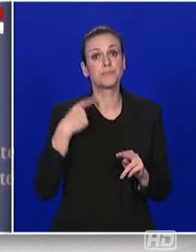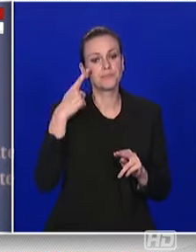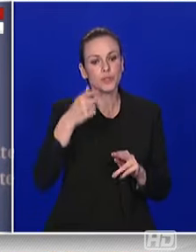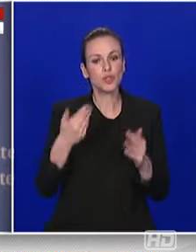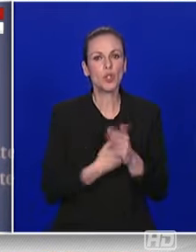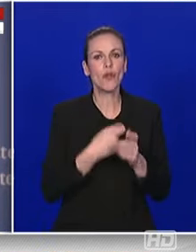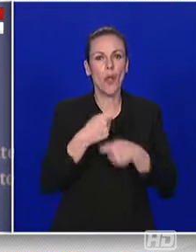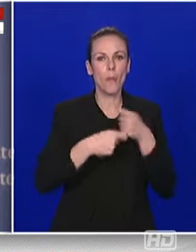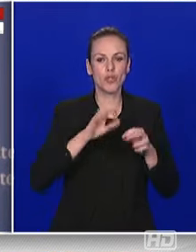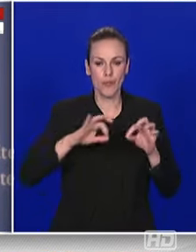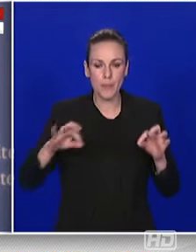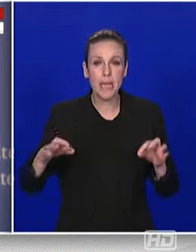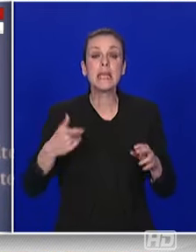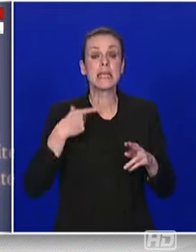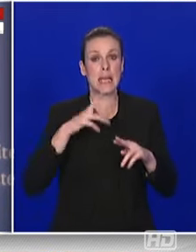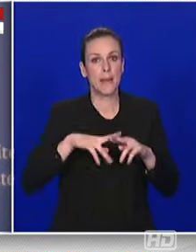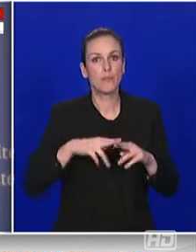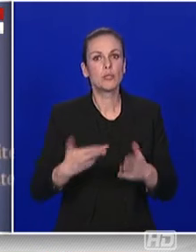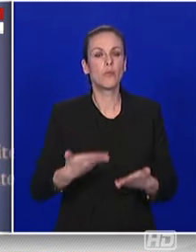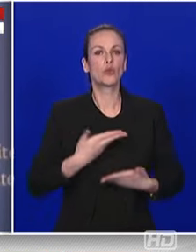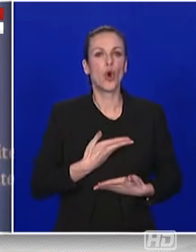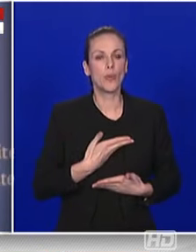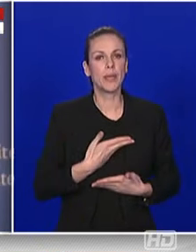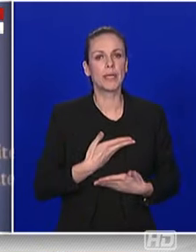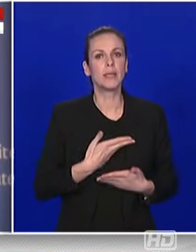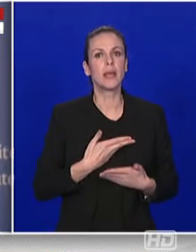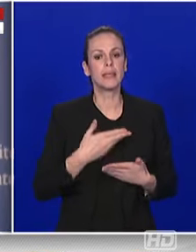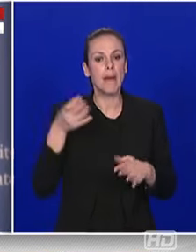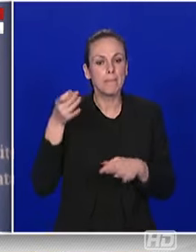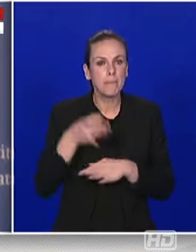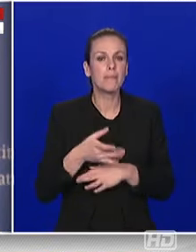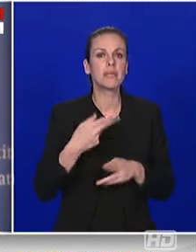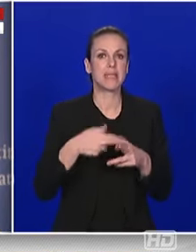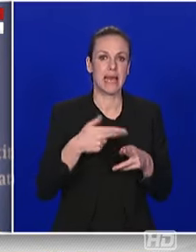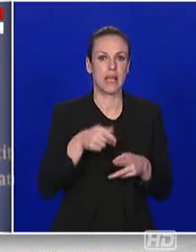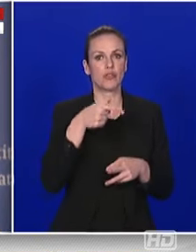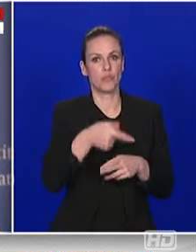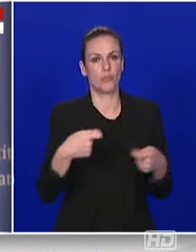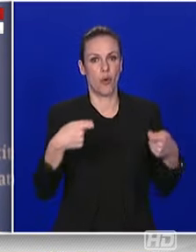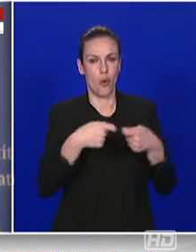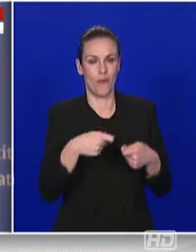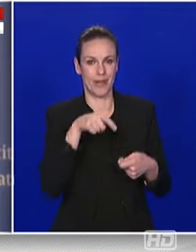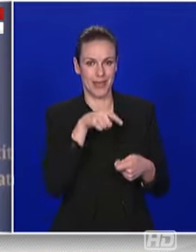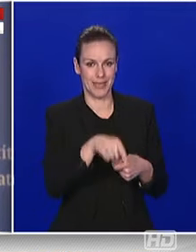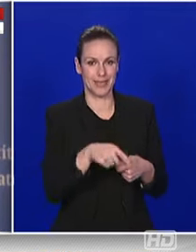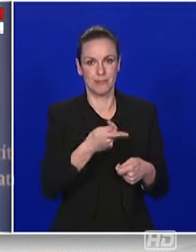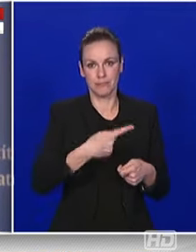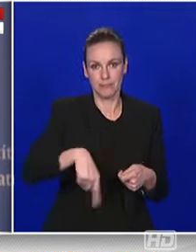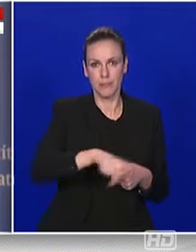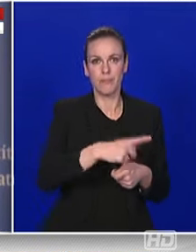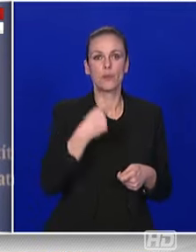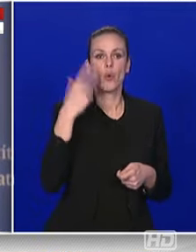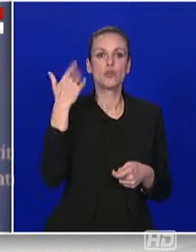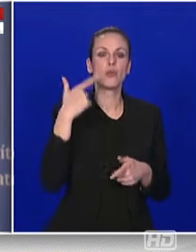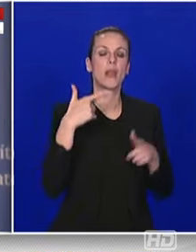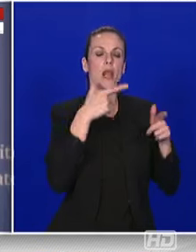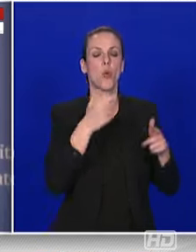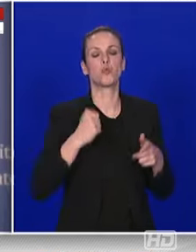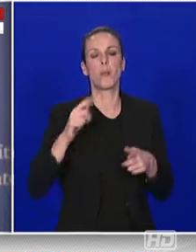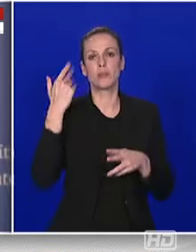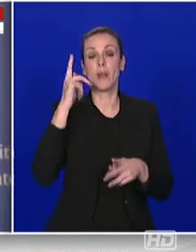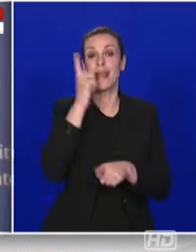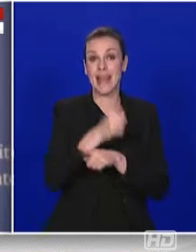kojeg ustrojavamo polučiti da vrlo brzo riješimo pitanje onih koji su u Dubravi bili naručeni, a isto